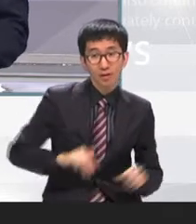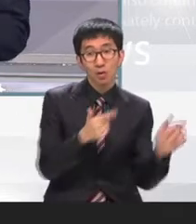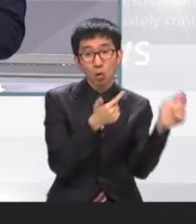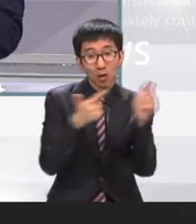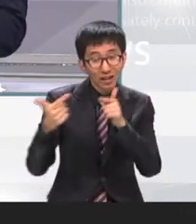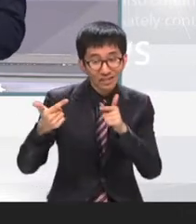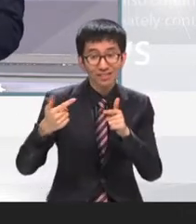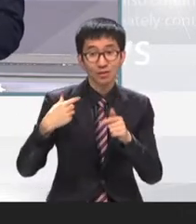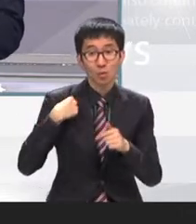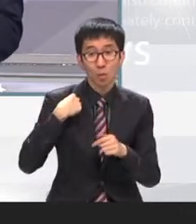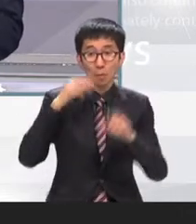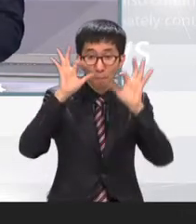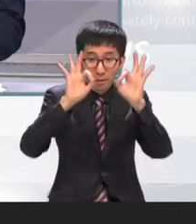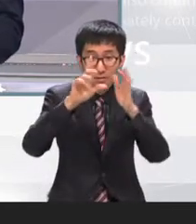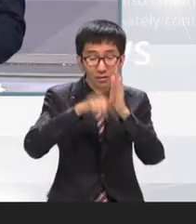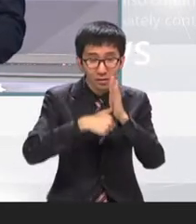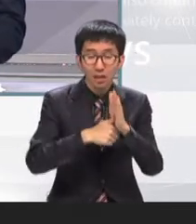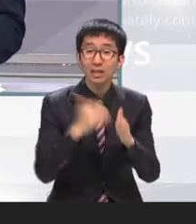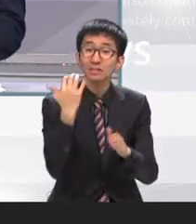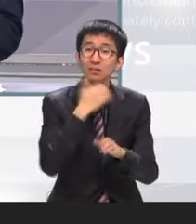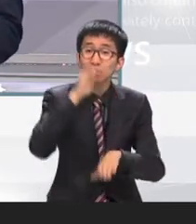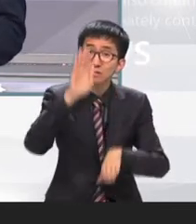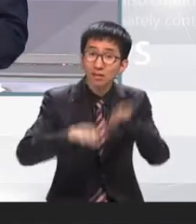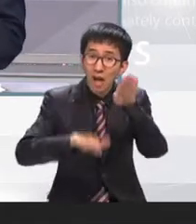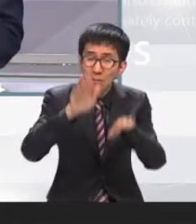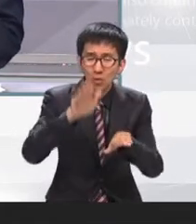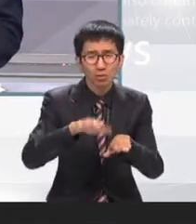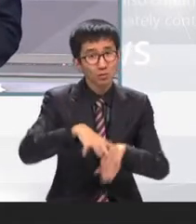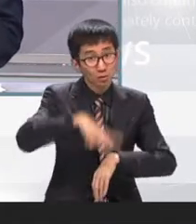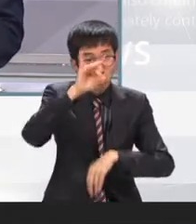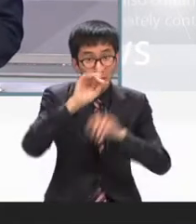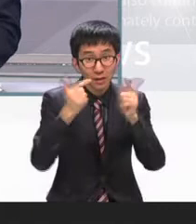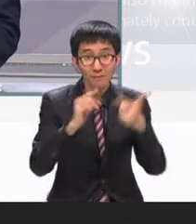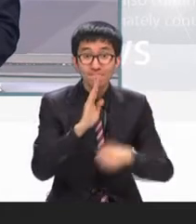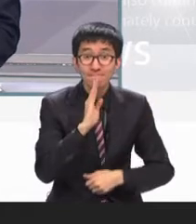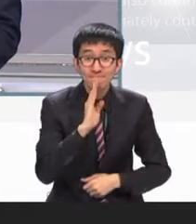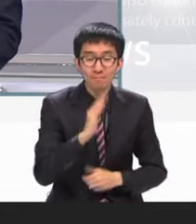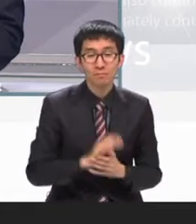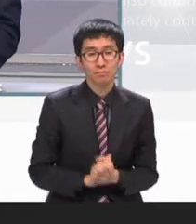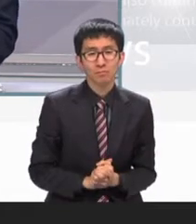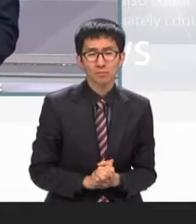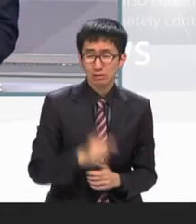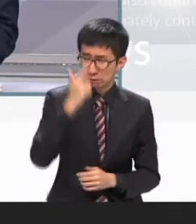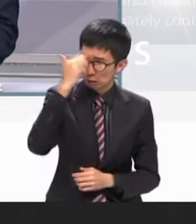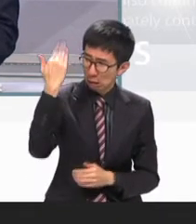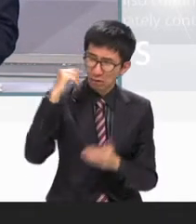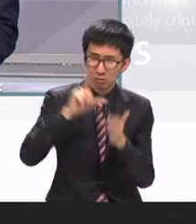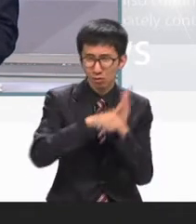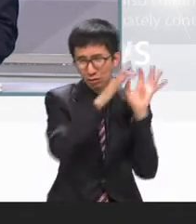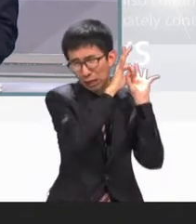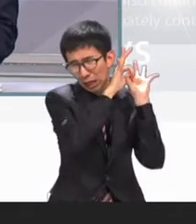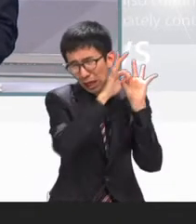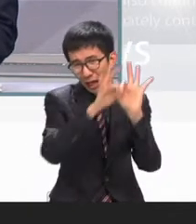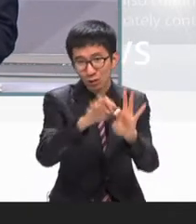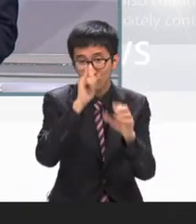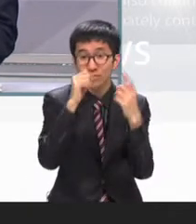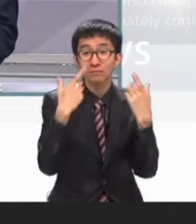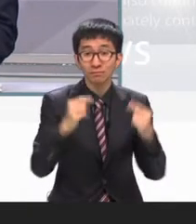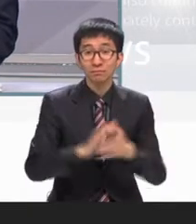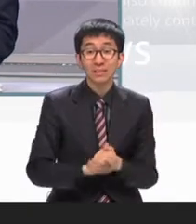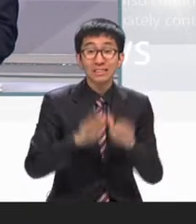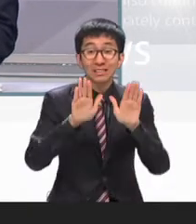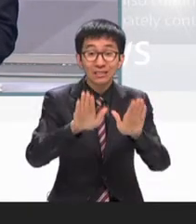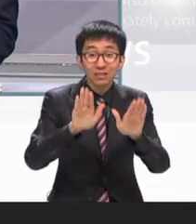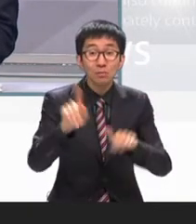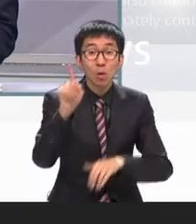이런 인종차별의 논란 문제가 4 사실 처음에는 아니 있는 일은 아니거든요 오래된 1일로 알고 있는데요 지금 문제가 되니